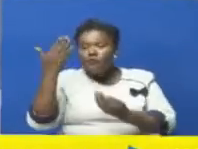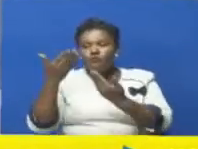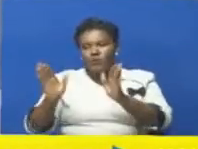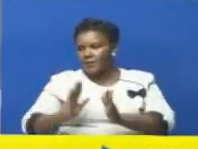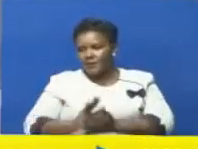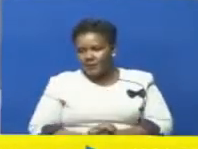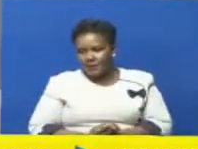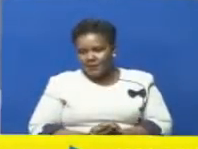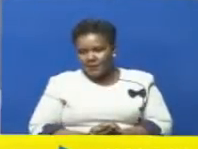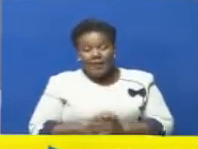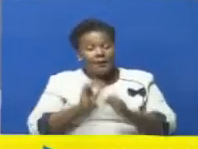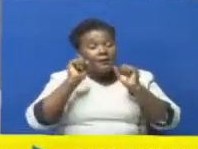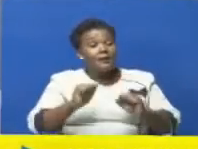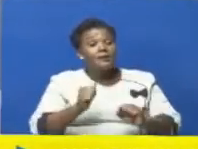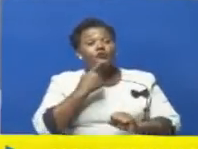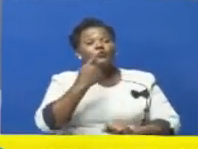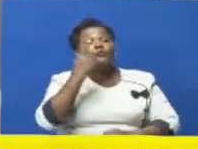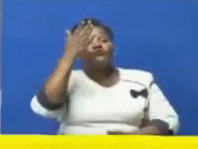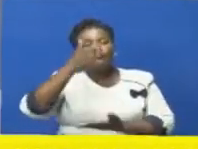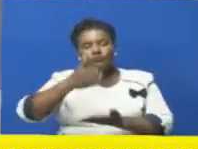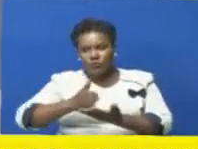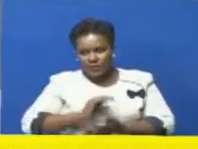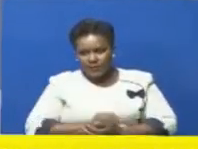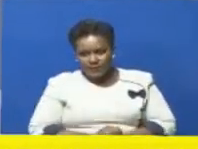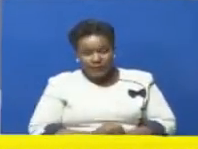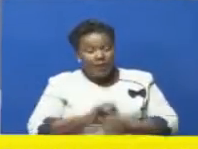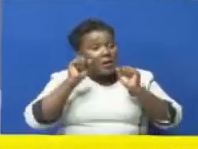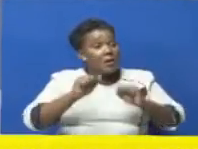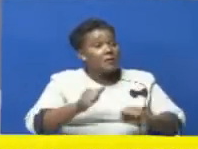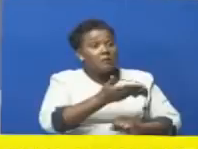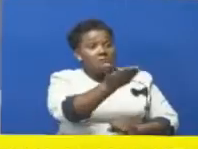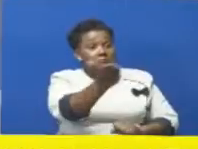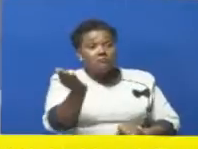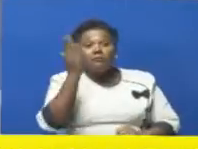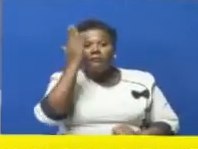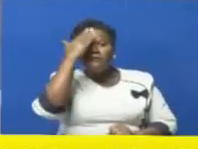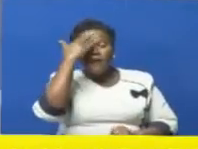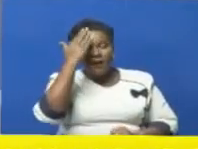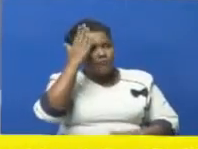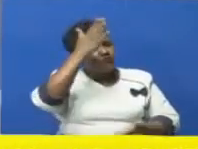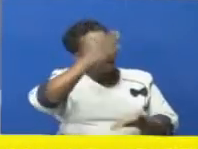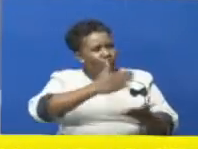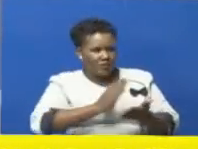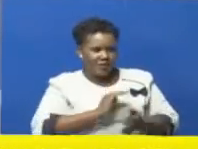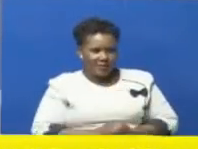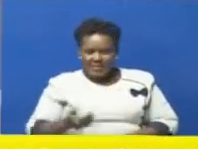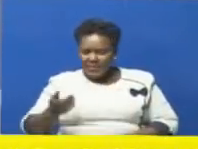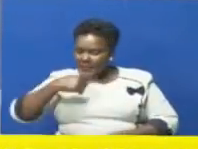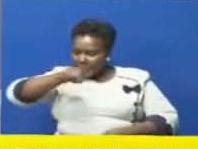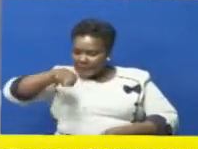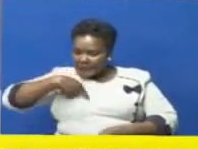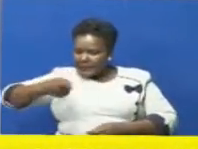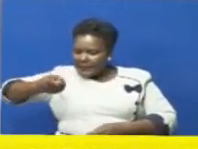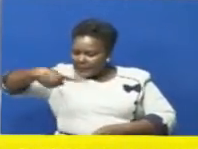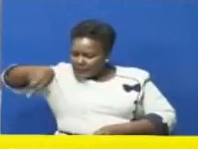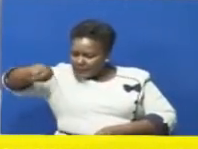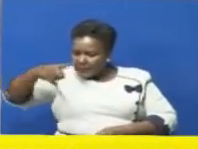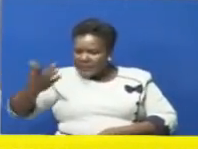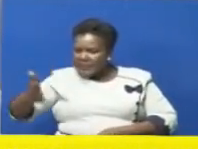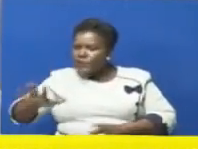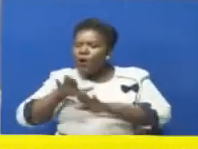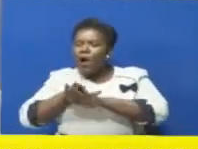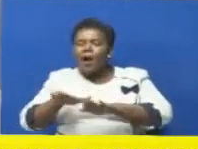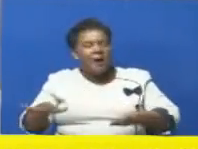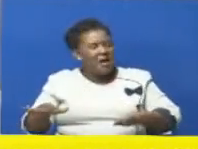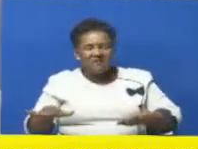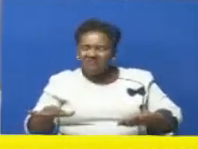kunafika mahala lazima tuseme ukweli. Ni lazima Watanzania wafike mahala wajue ukweli wa jambo. Maana yake hatuko kisiwa ambacho ni kina amani siku